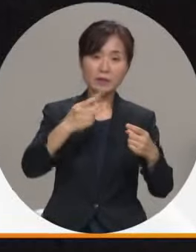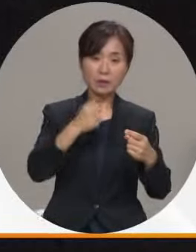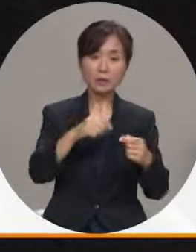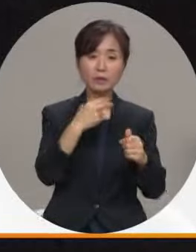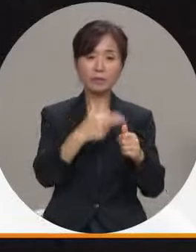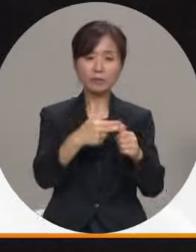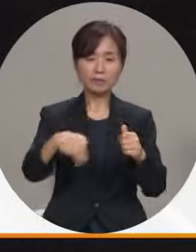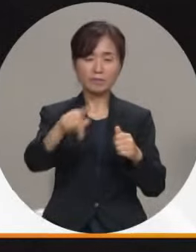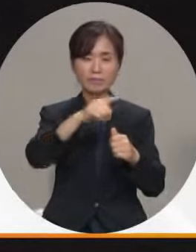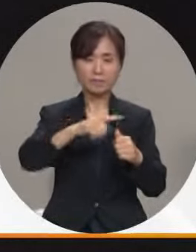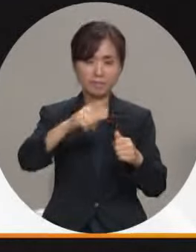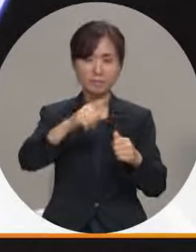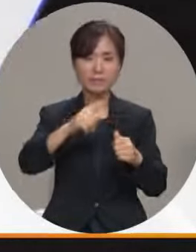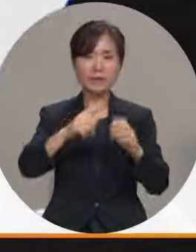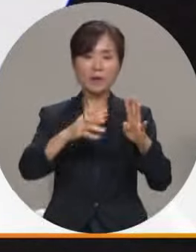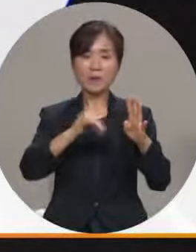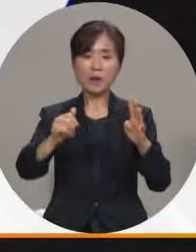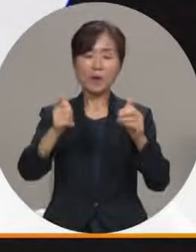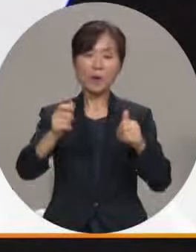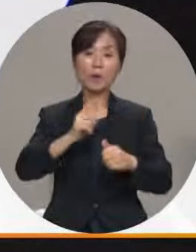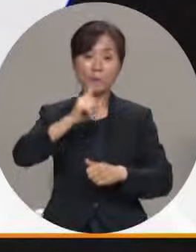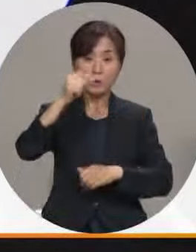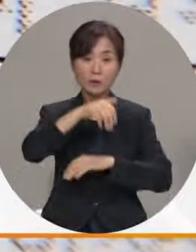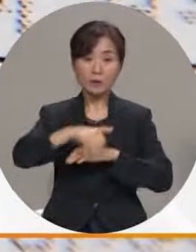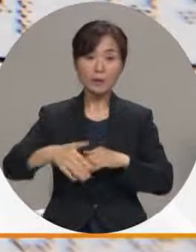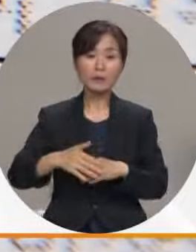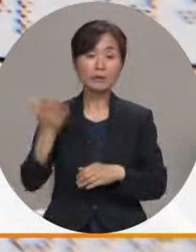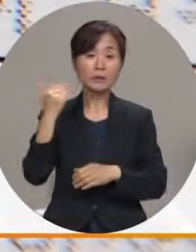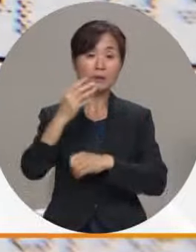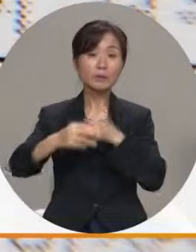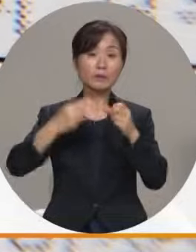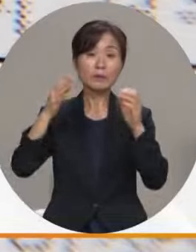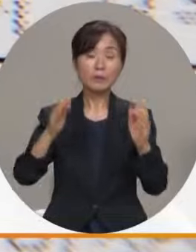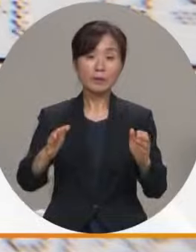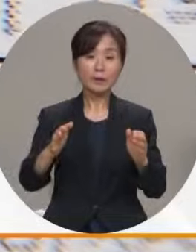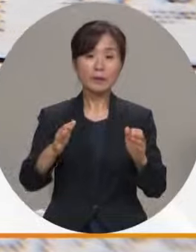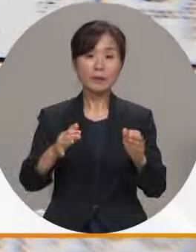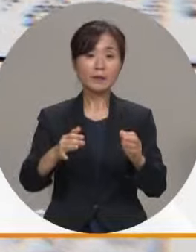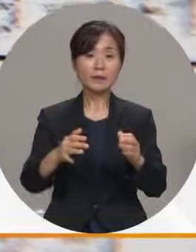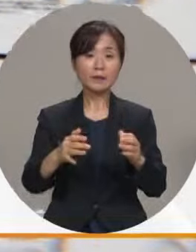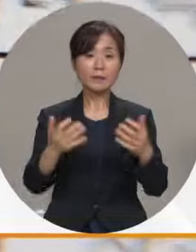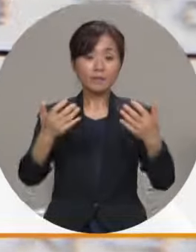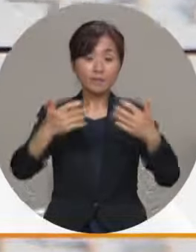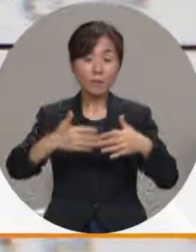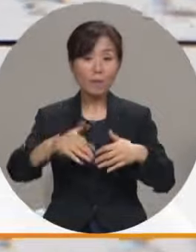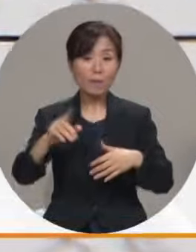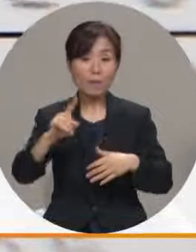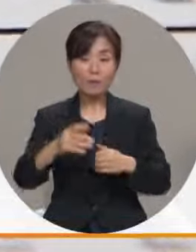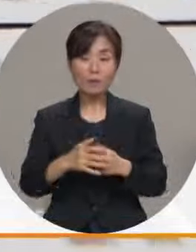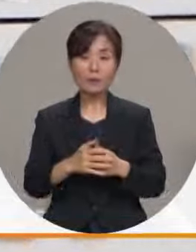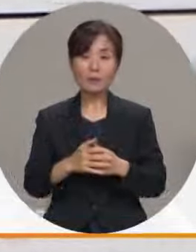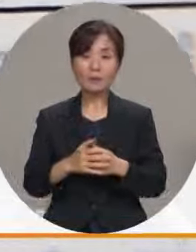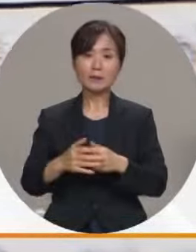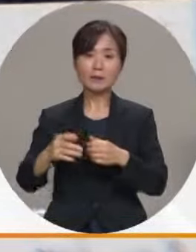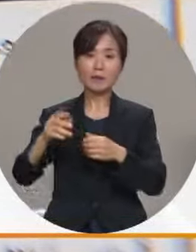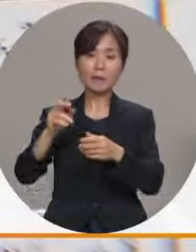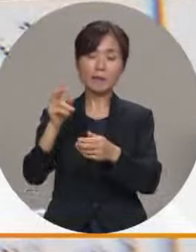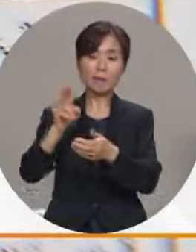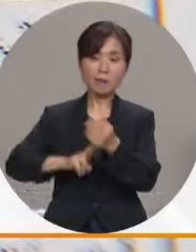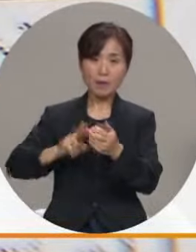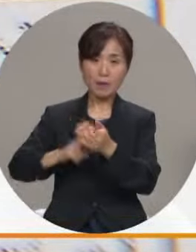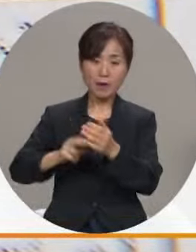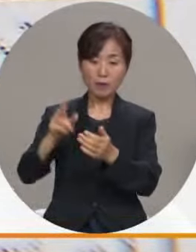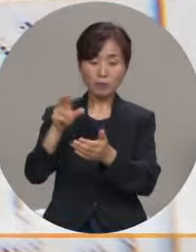했습니다 출제위원은 최근 3년 동안 상업용 수험서를 집필한 경력이 없어야 하는데이를 숨기고